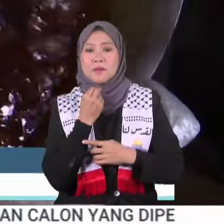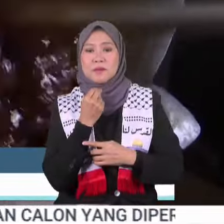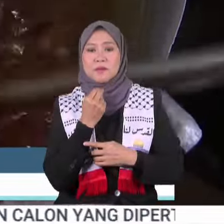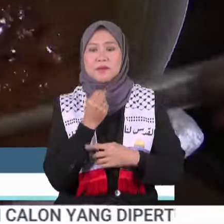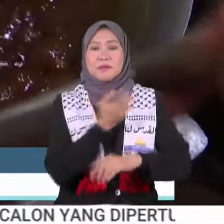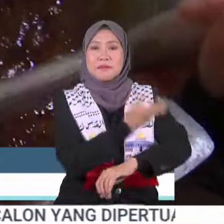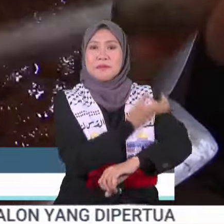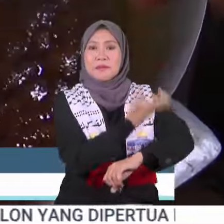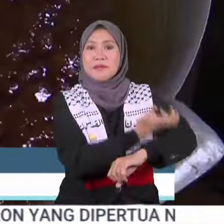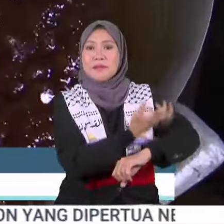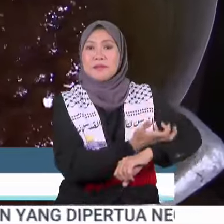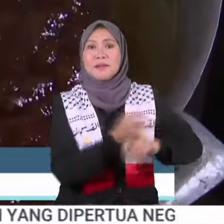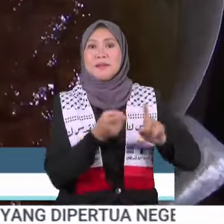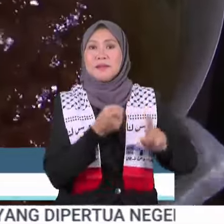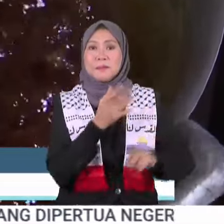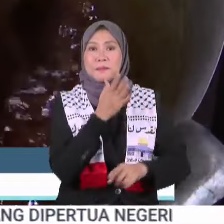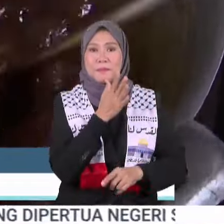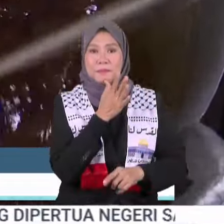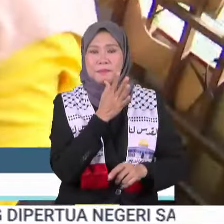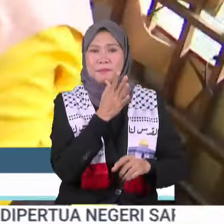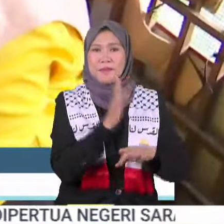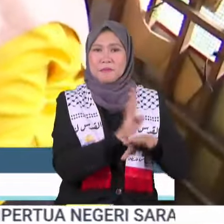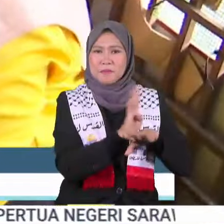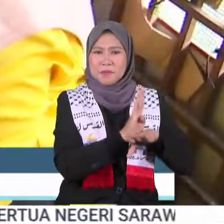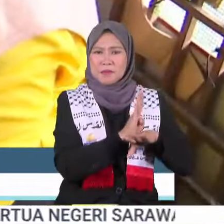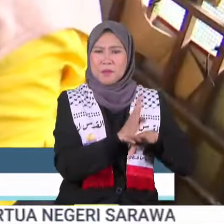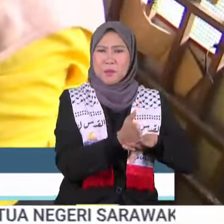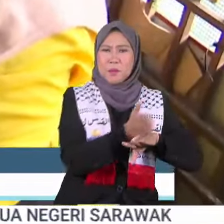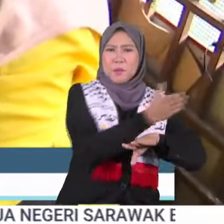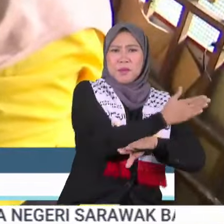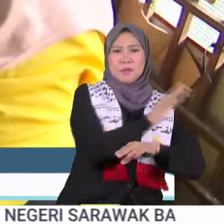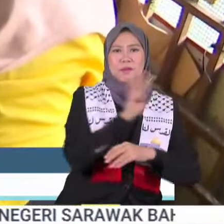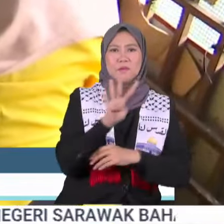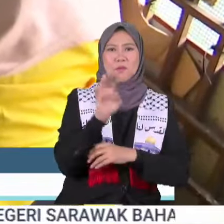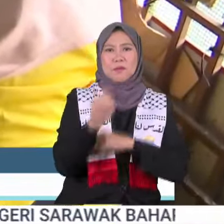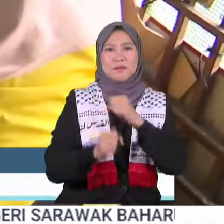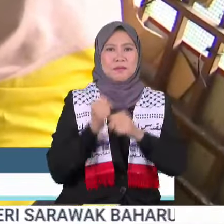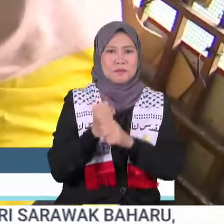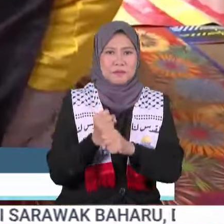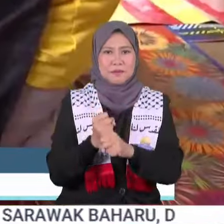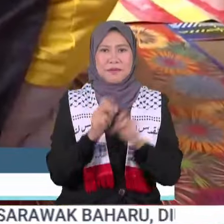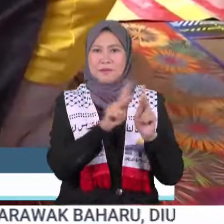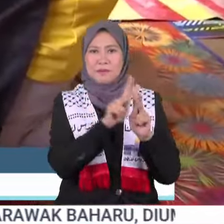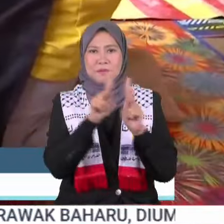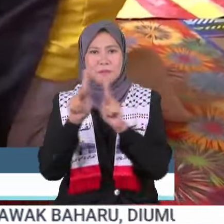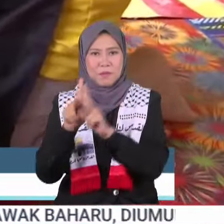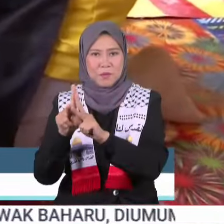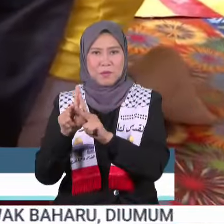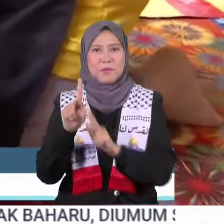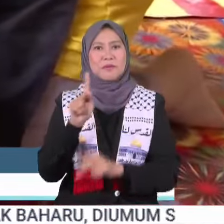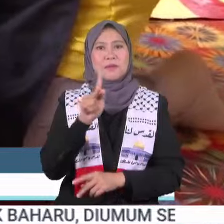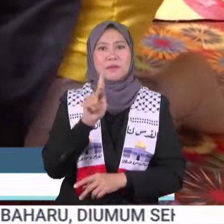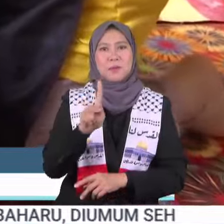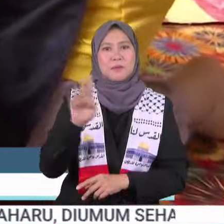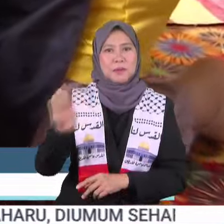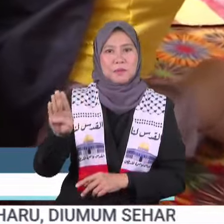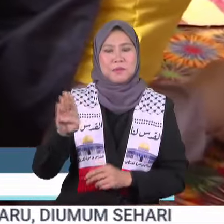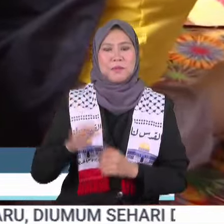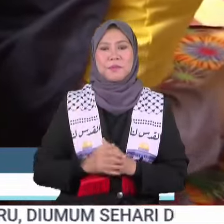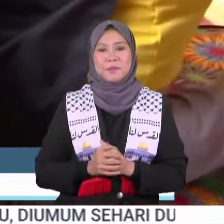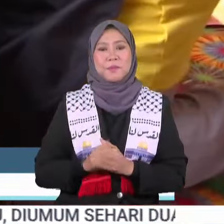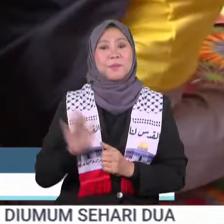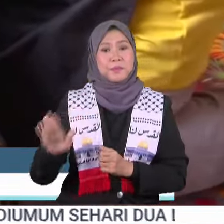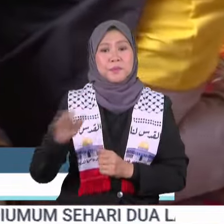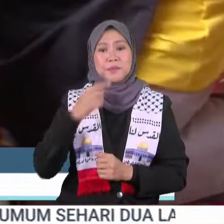diwarisi oleh ibunya yang mengusahakannya lebih 40 tahun di kampung beris Panji kota Bu jelas